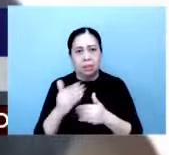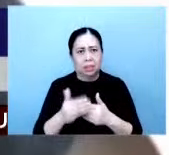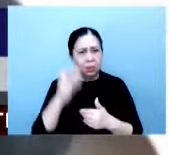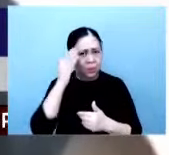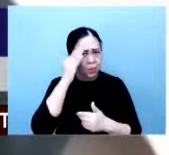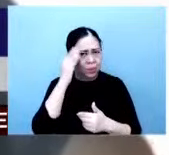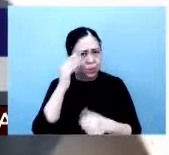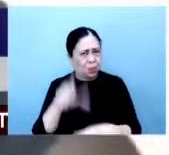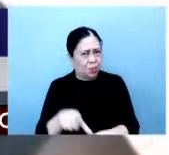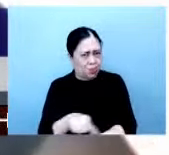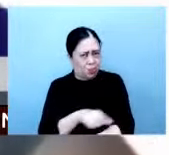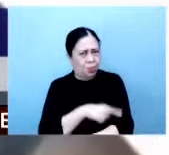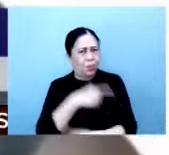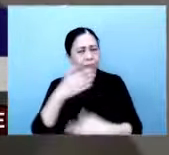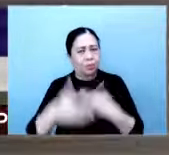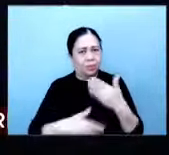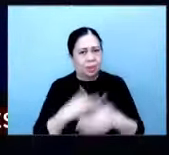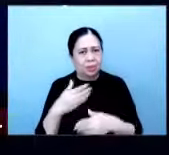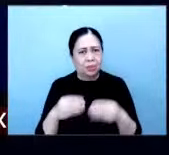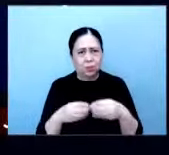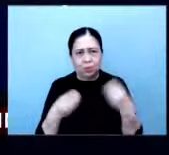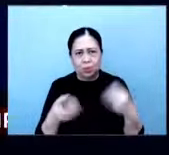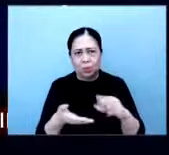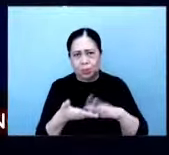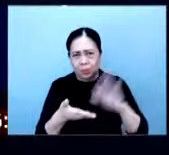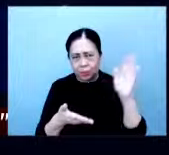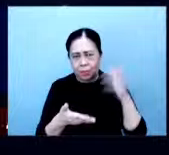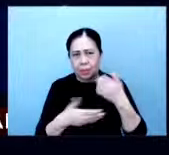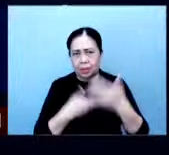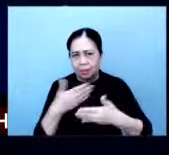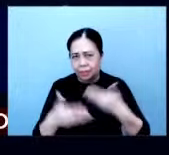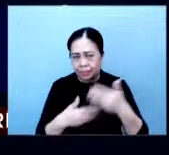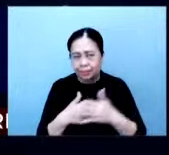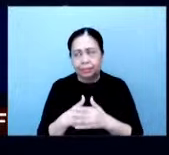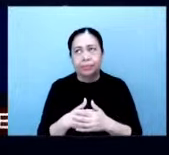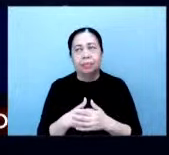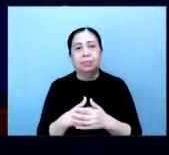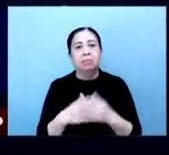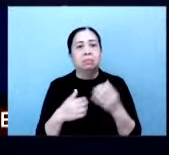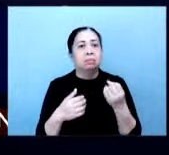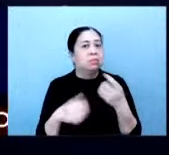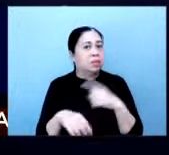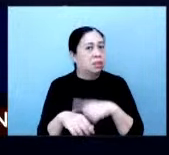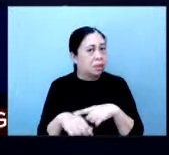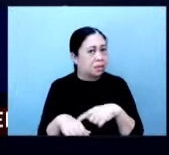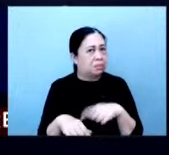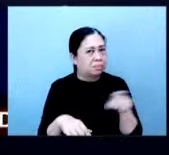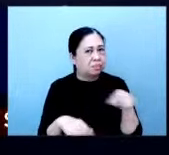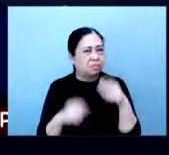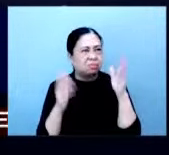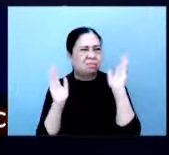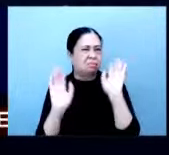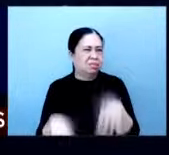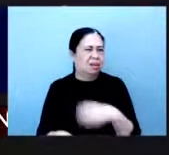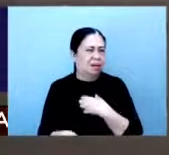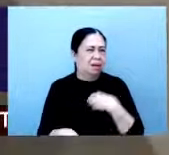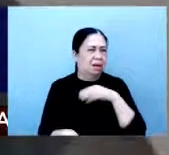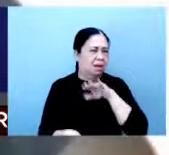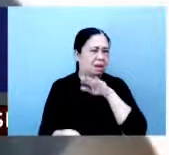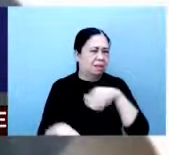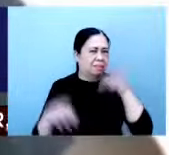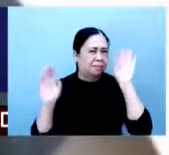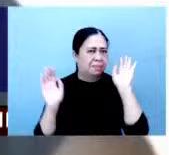matagal ito magastos and More often than not um iiwan na lang yung yung complaint so kailangan